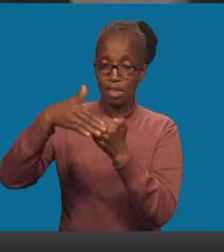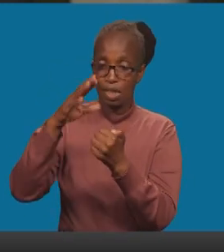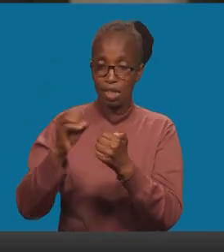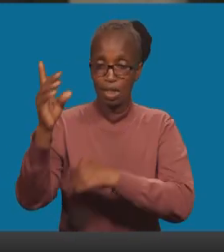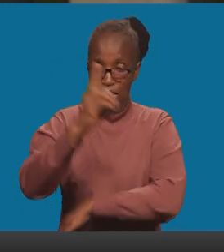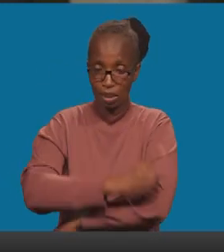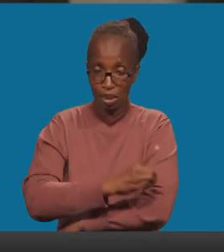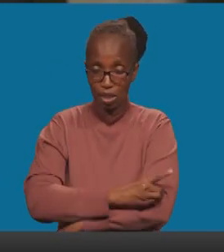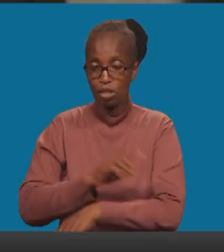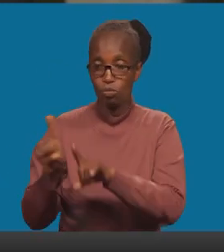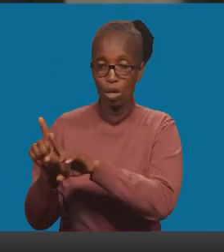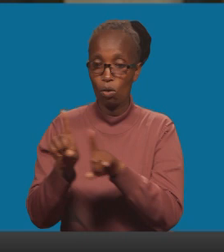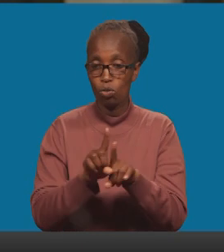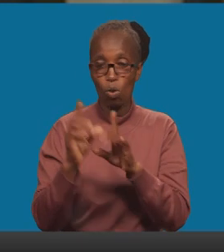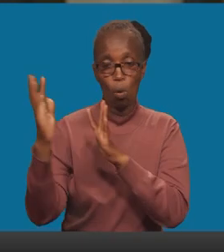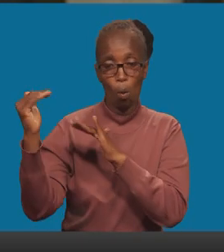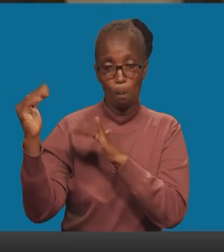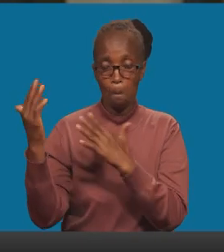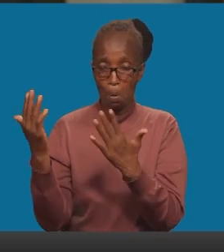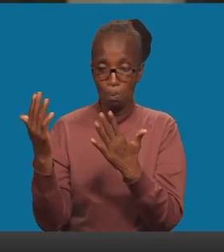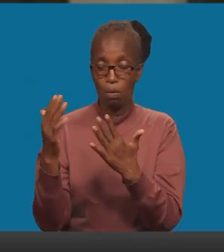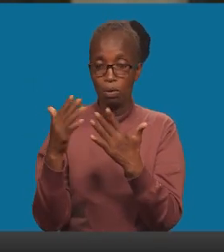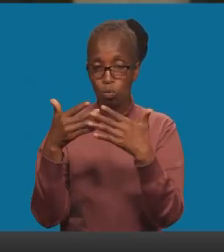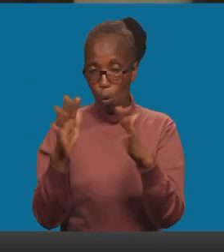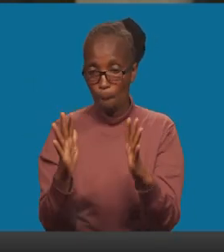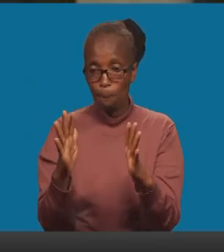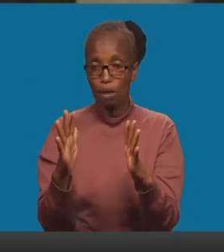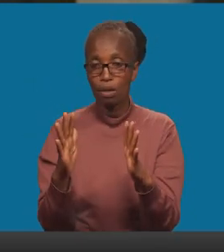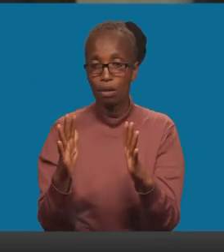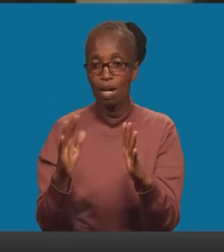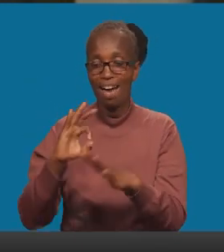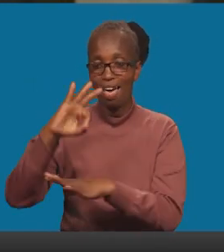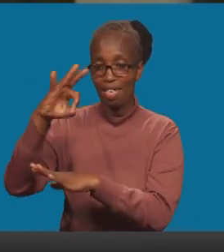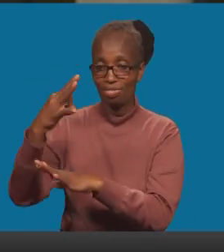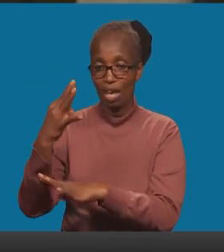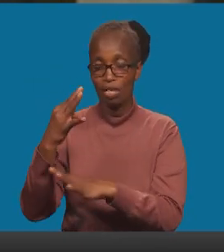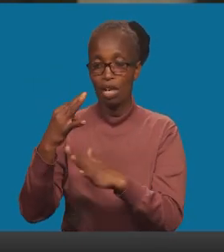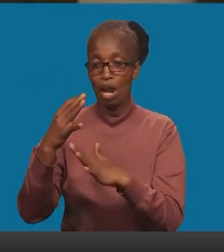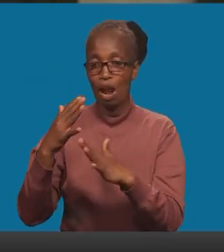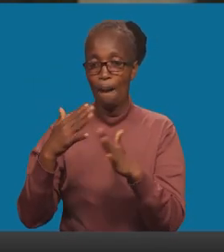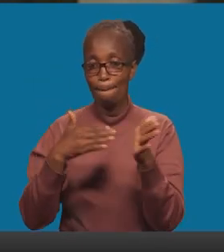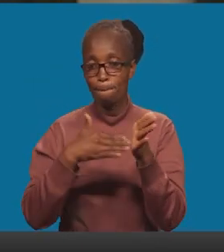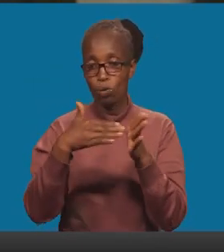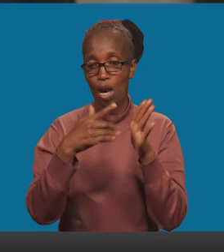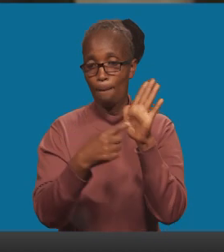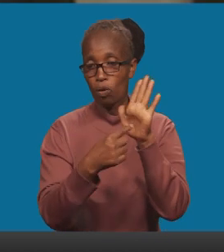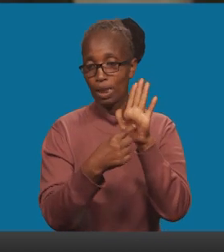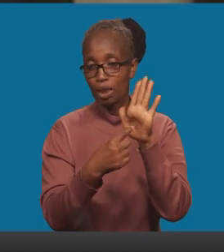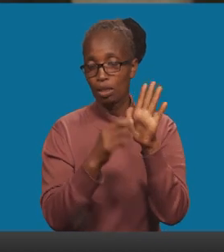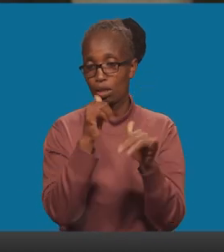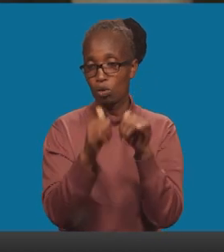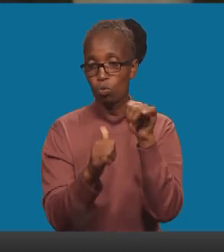90 days from today, we also hope to be able to open a third border